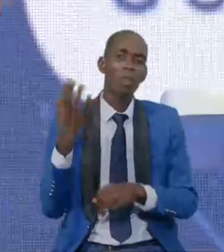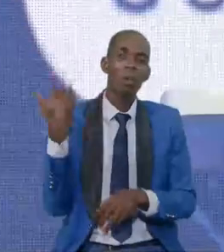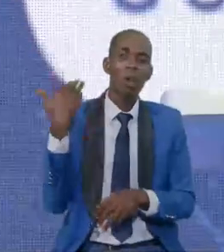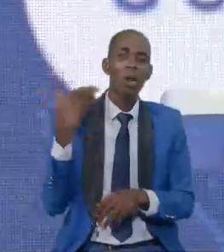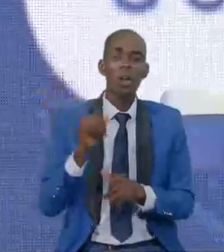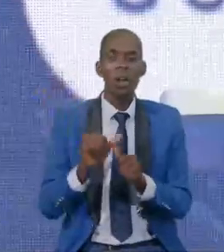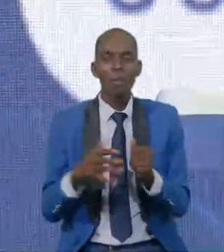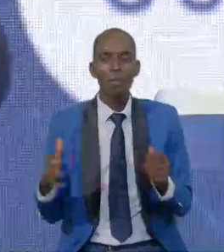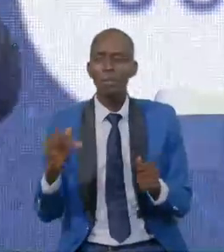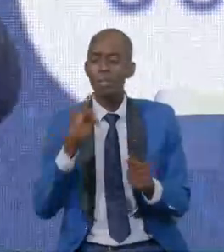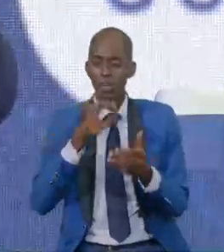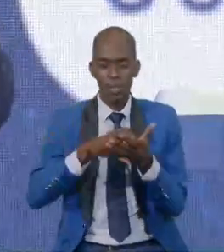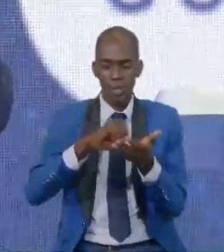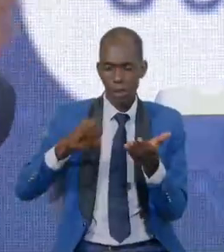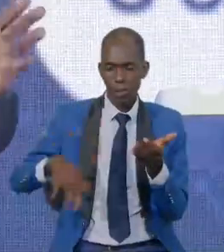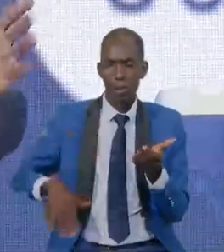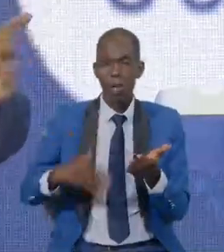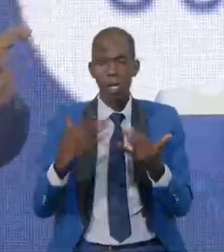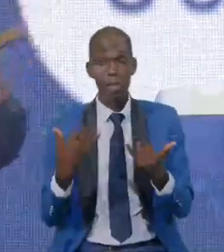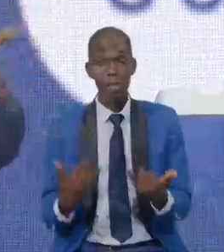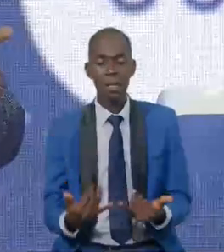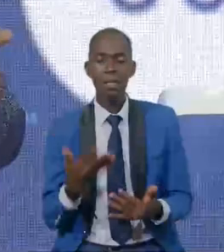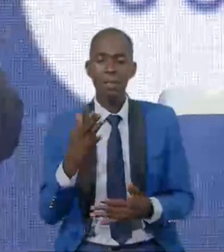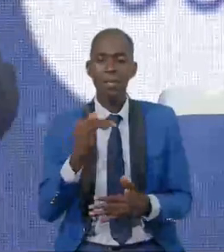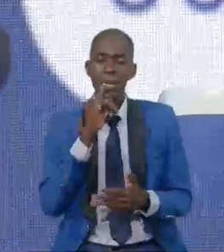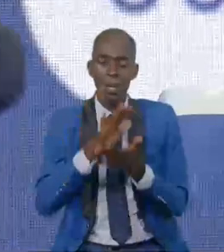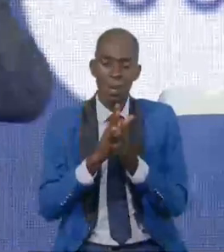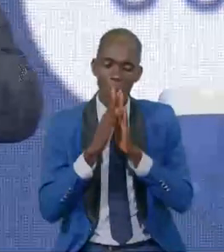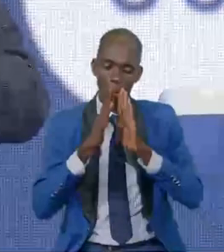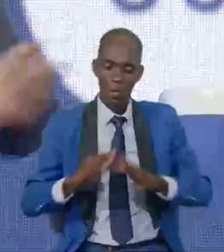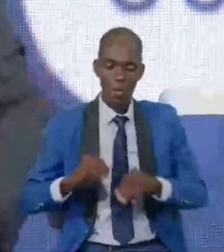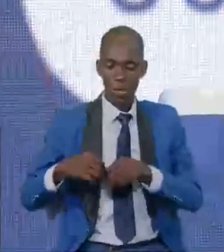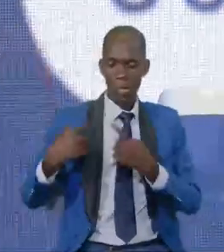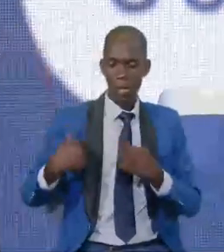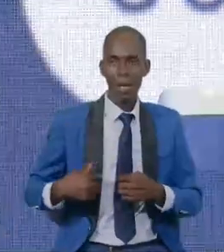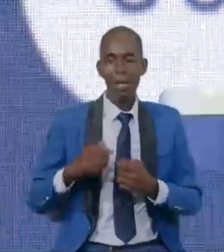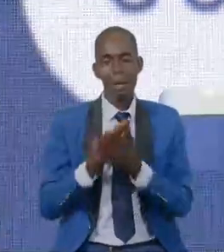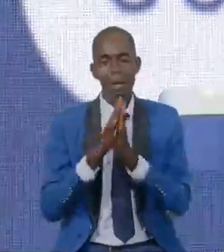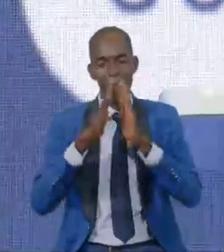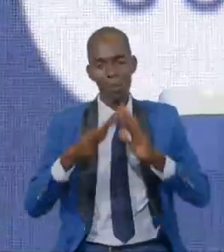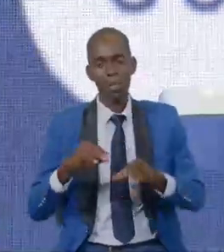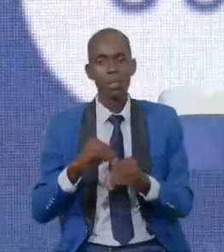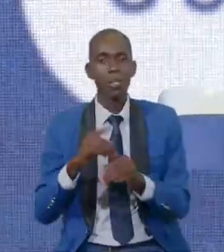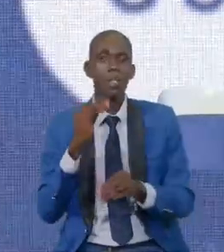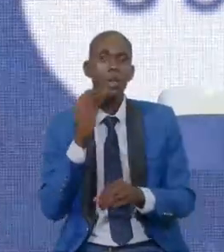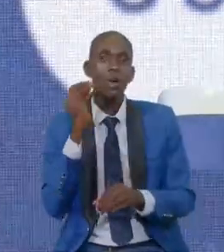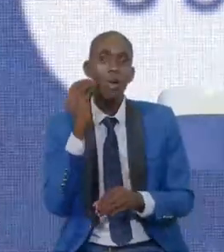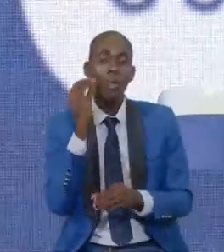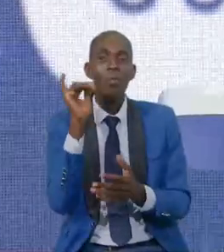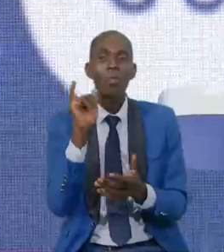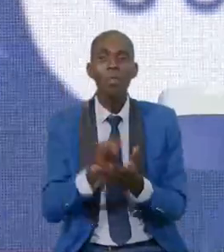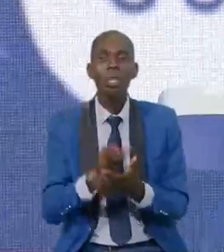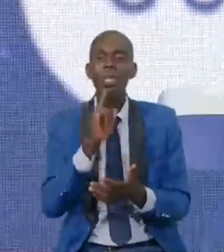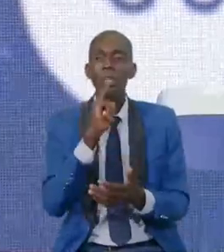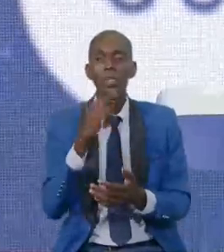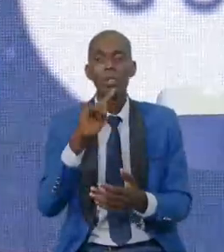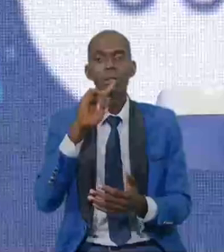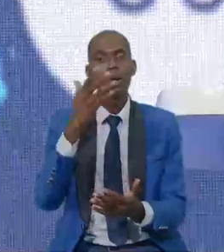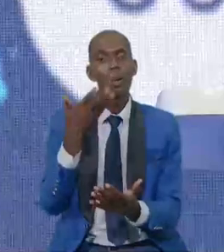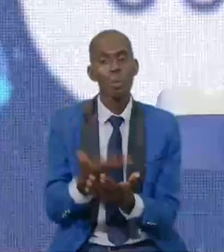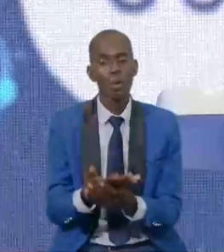everything is removed, and now there is peace in the heart and peace in the home. That is the evidence